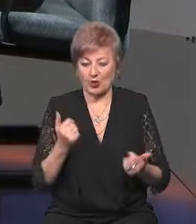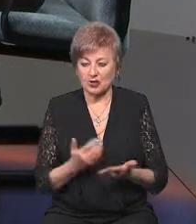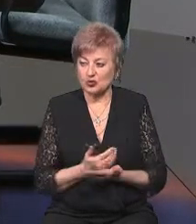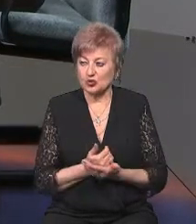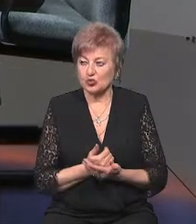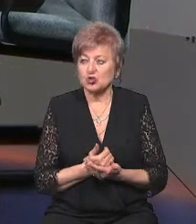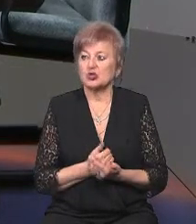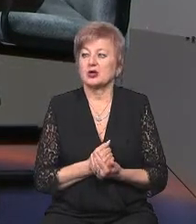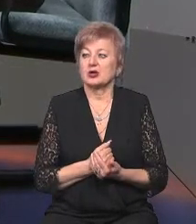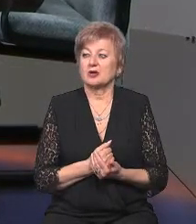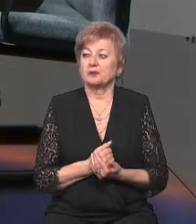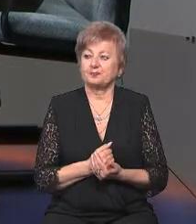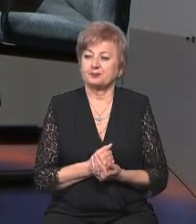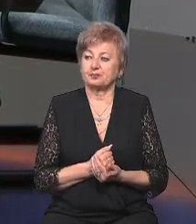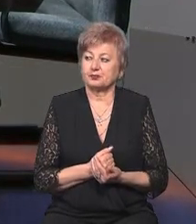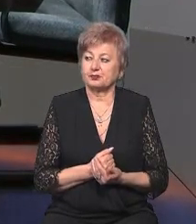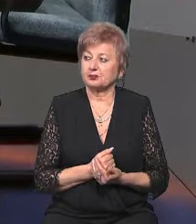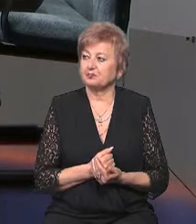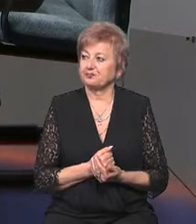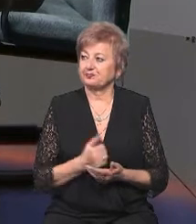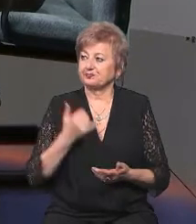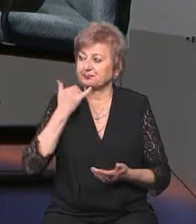служби здоров'я. Це телефон,